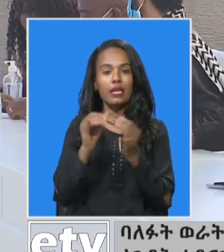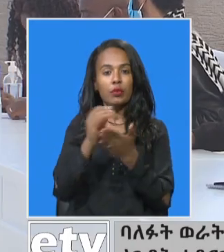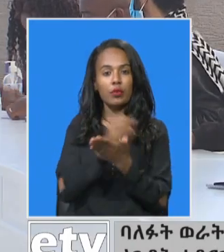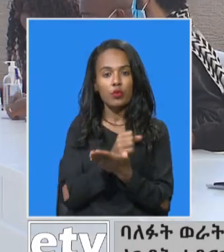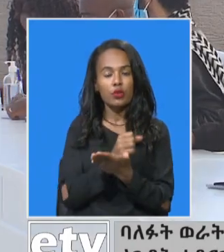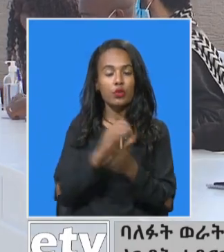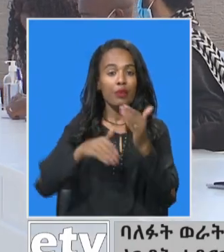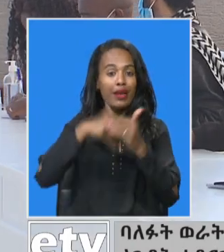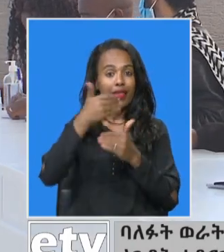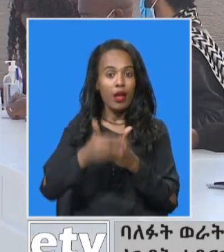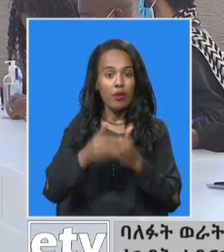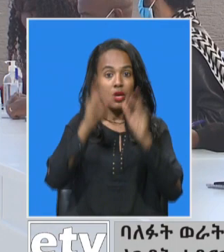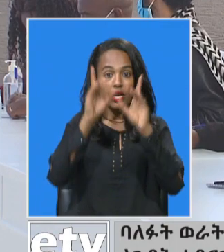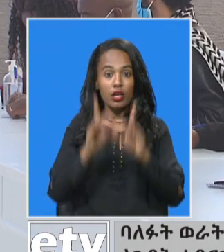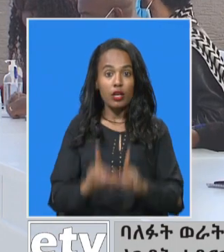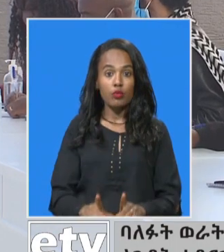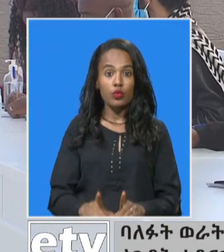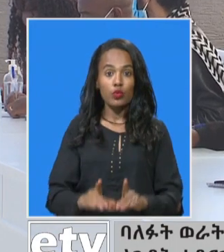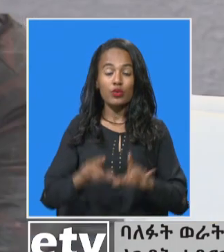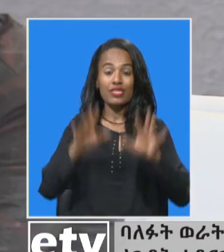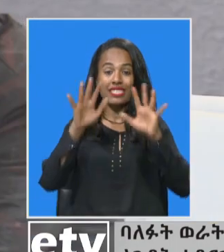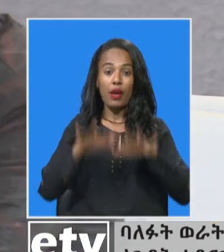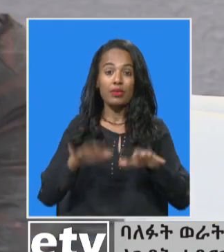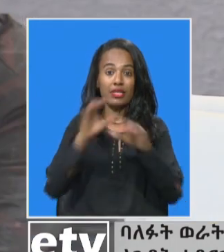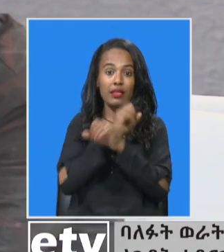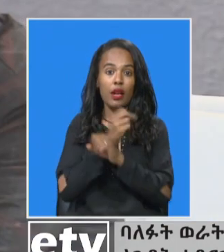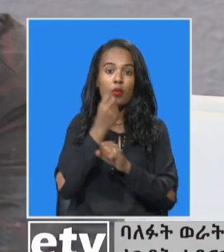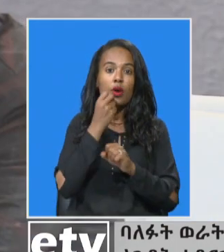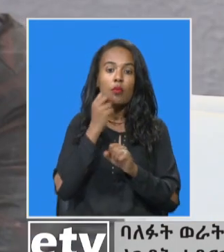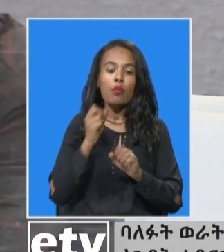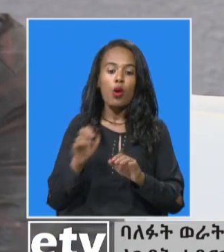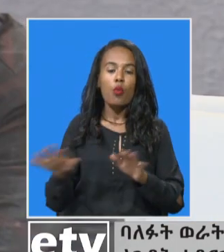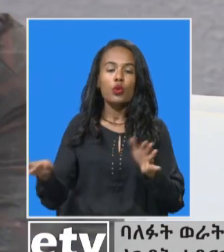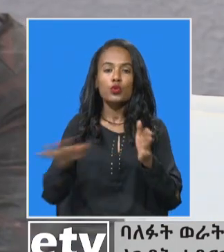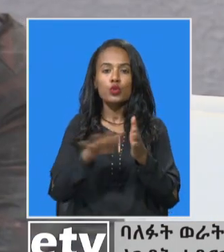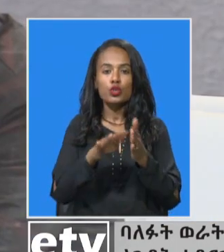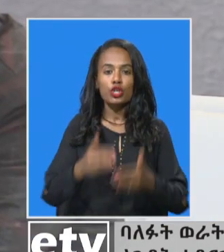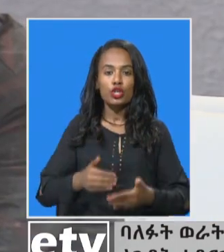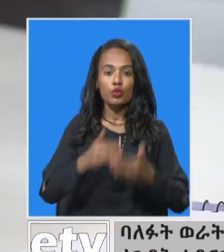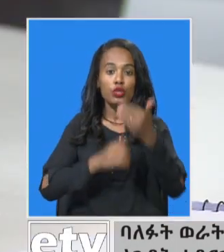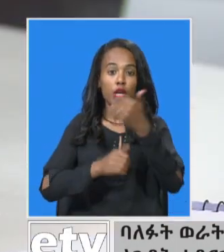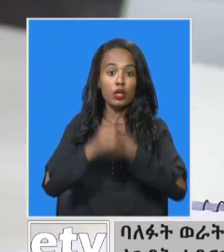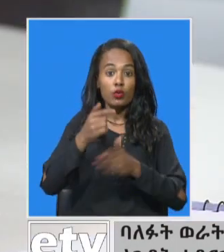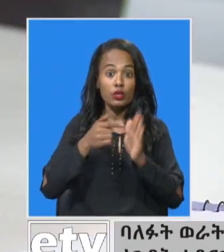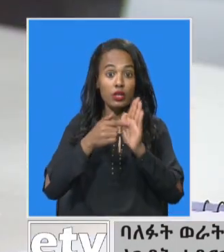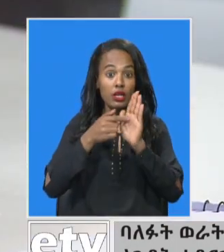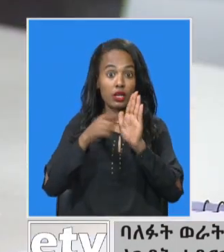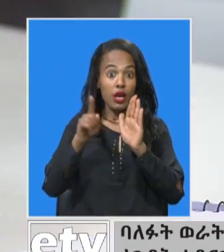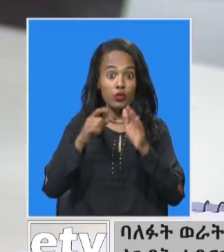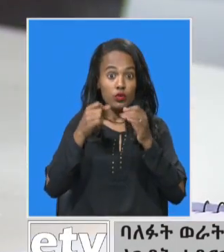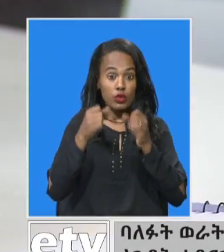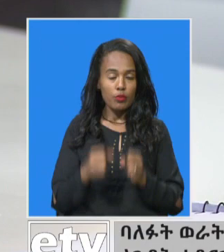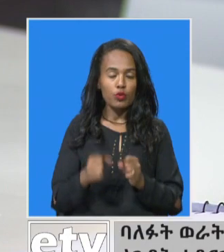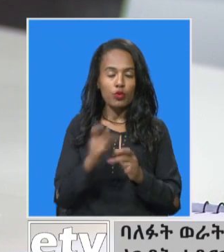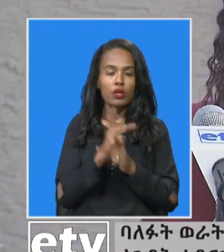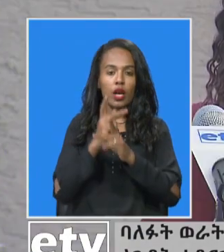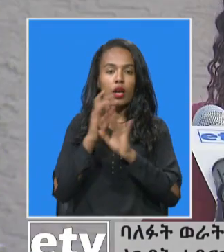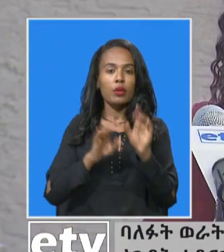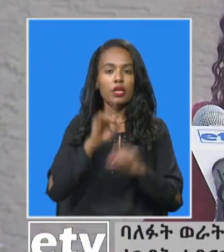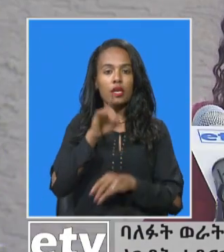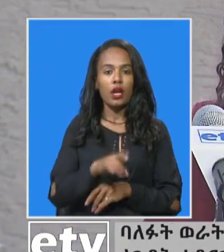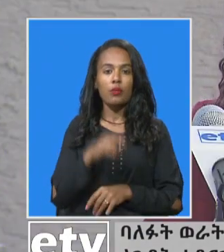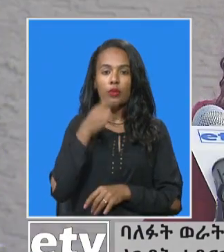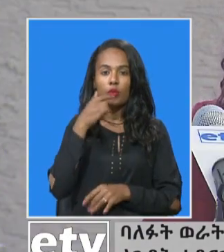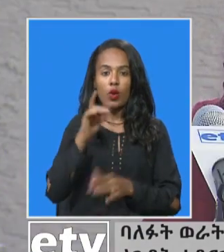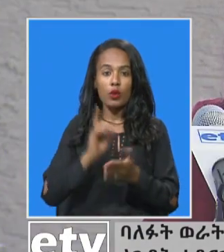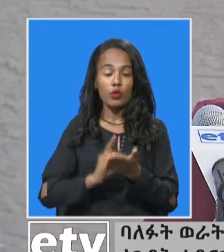ብንወስድ በቀጣይም የክረምቱ ዝናብ እስኪጠናቀቅ በወንዞችና ግድቦች አካባቢ አደጋዎች ሊከሰቱ ስለሚችል ጥንቃቄዎች ሊደረጉ ይገባል ብለዋል ዶክተር